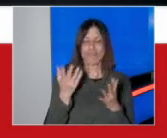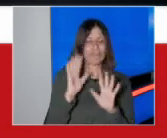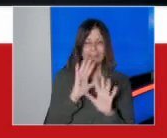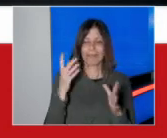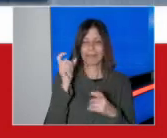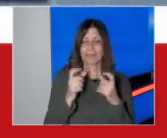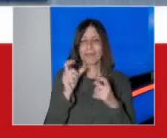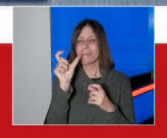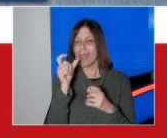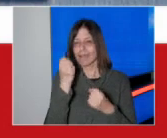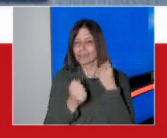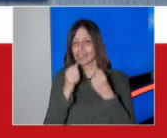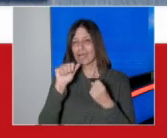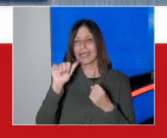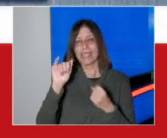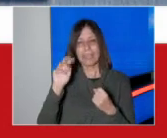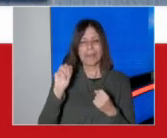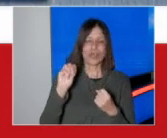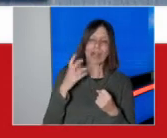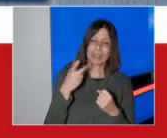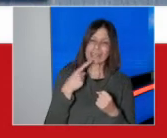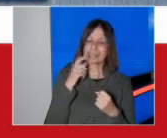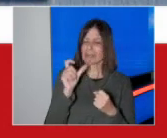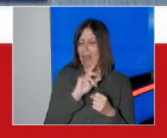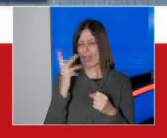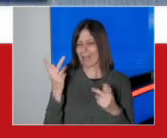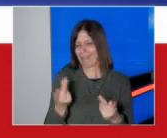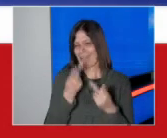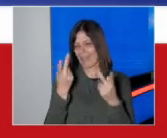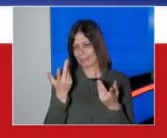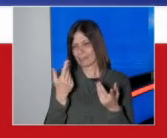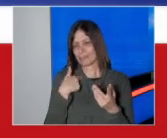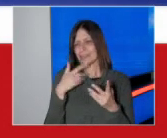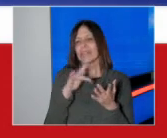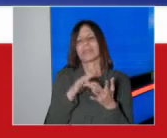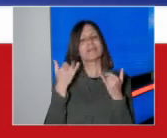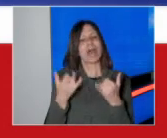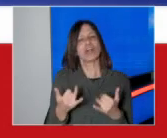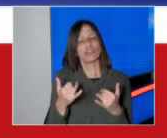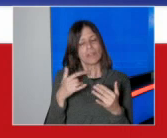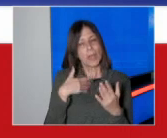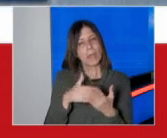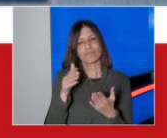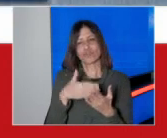כלום. אימונותרפיה זה לא 100 מילים שיש גורות בפי. אבל בכל זאת, אנחנו נמצאים עכשיו